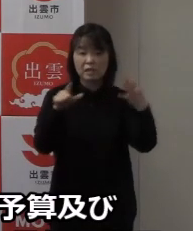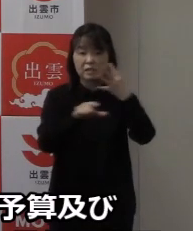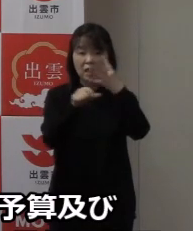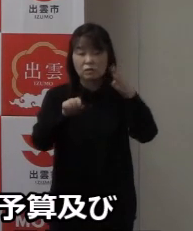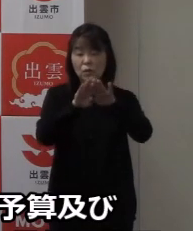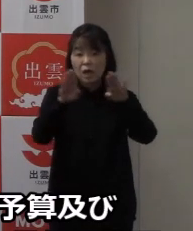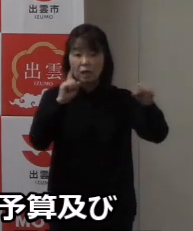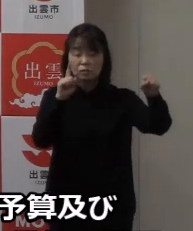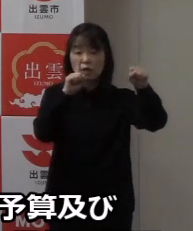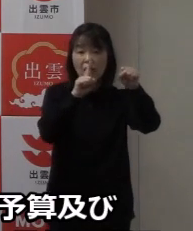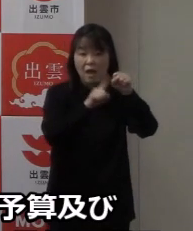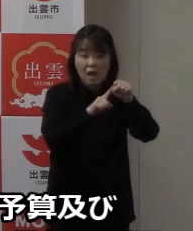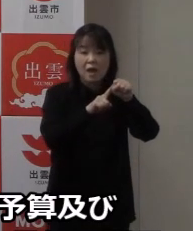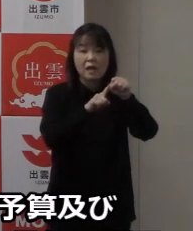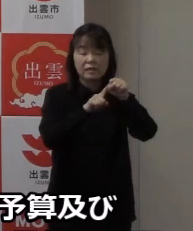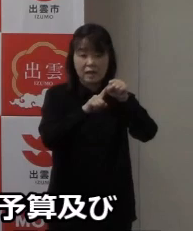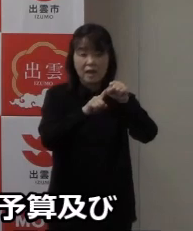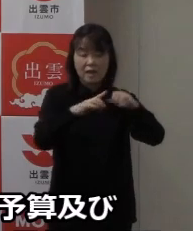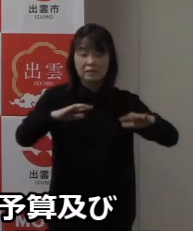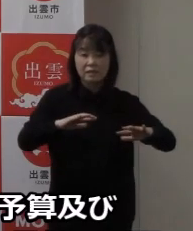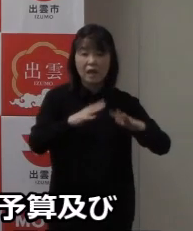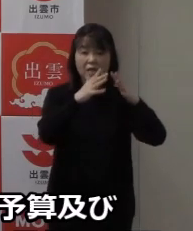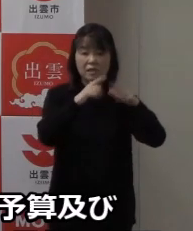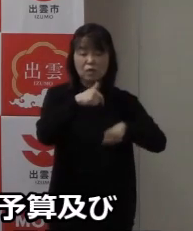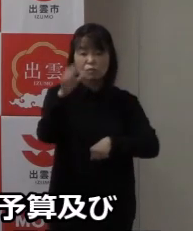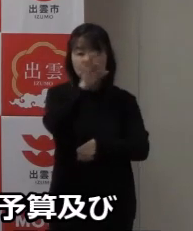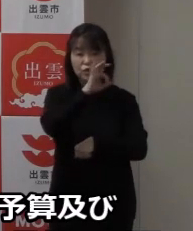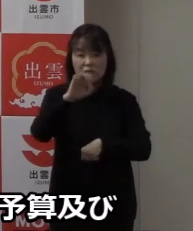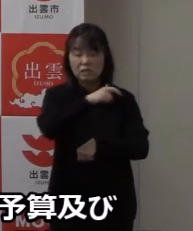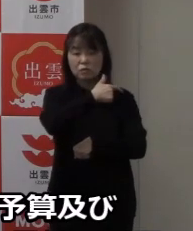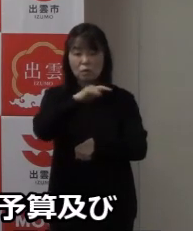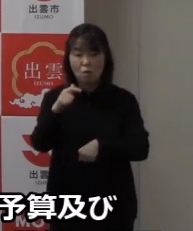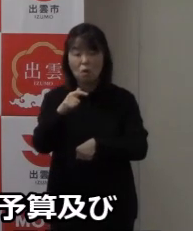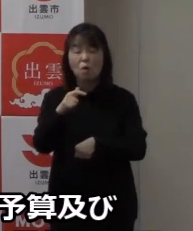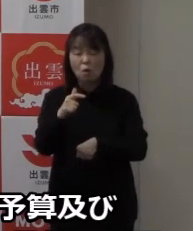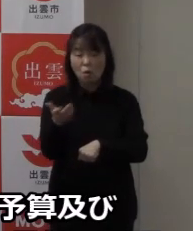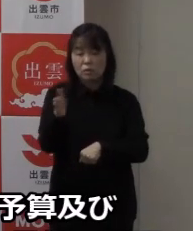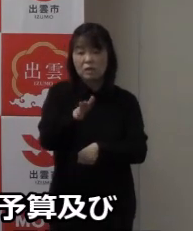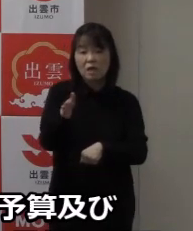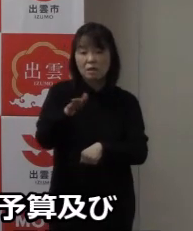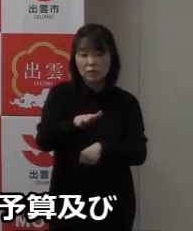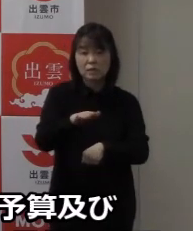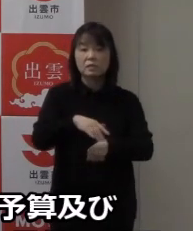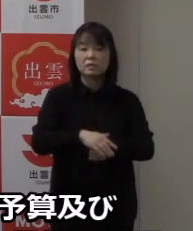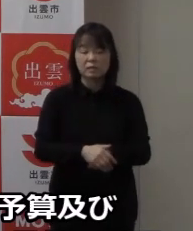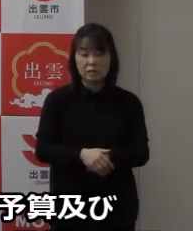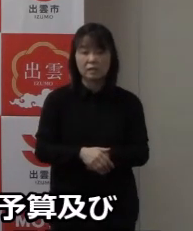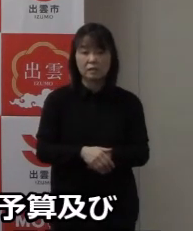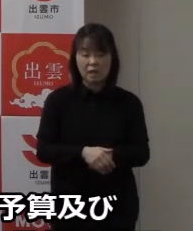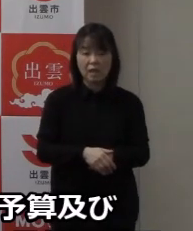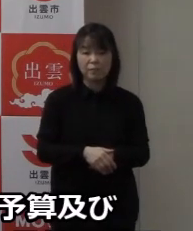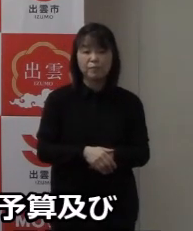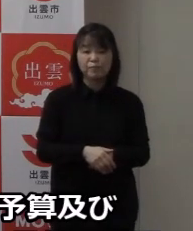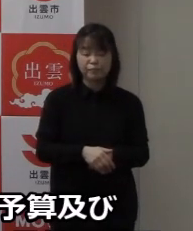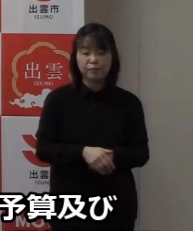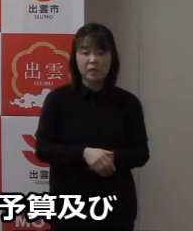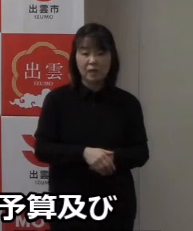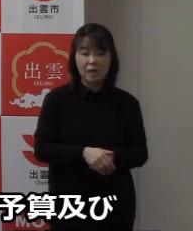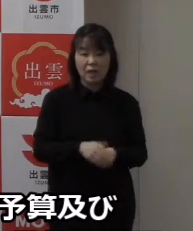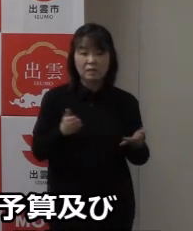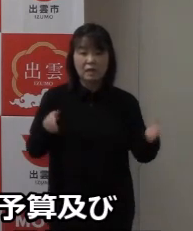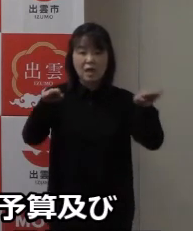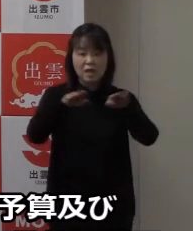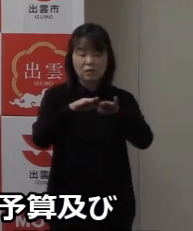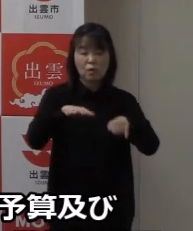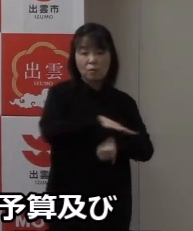建設や部品配置などの整備を行ったりとか、農業 集落排水管路敷設等の関連事